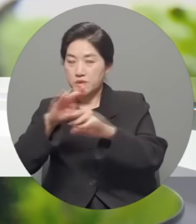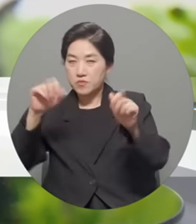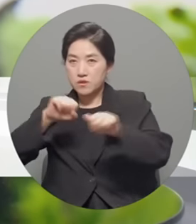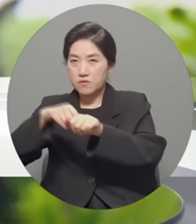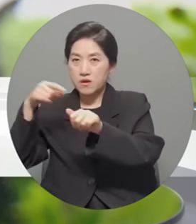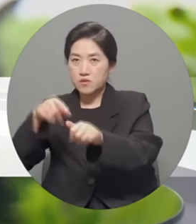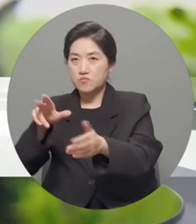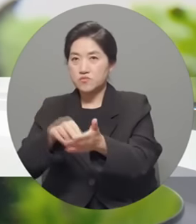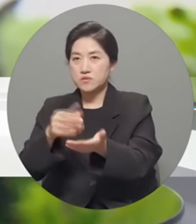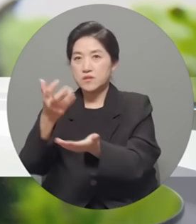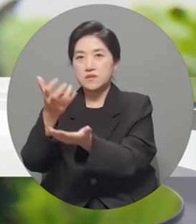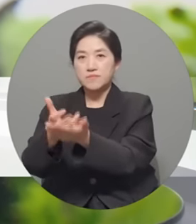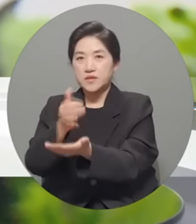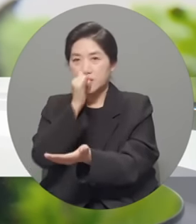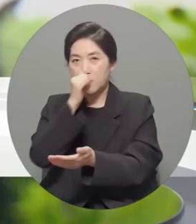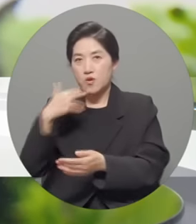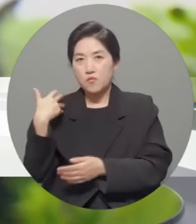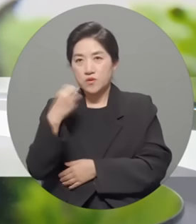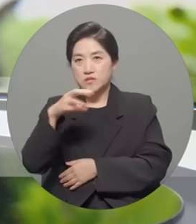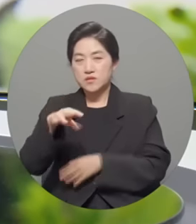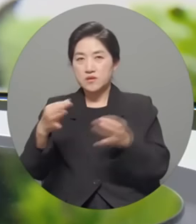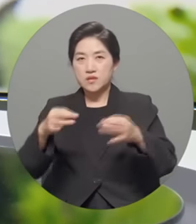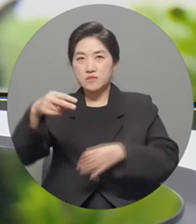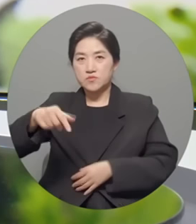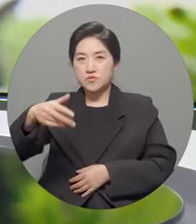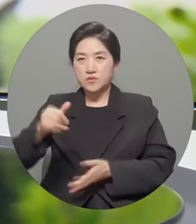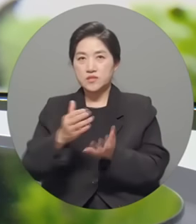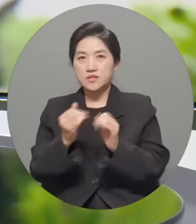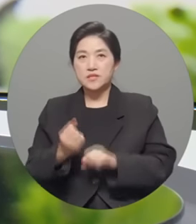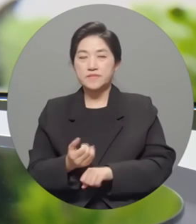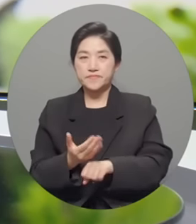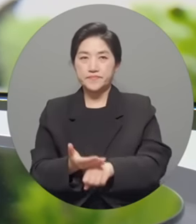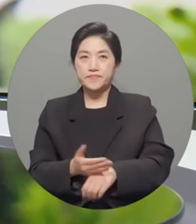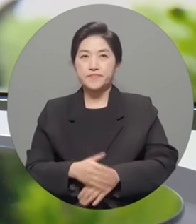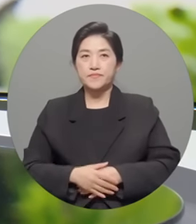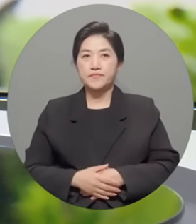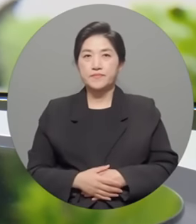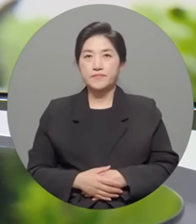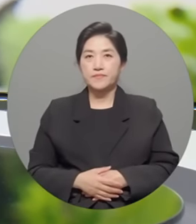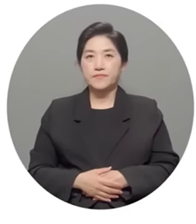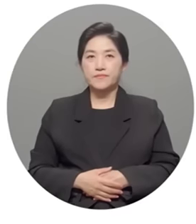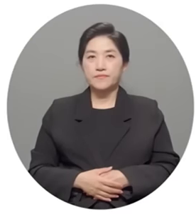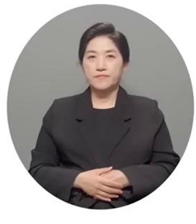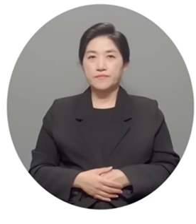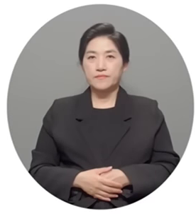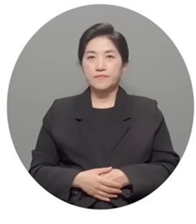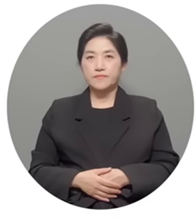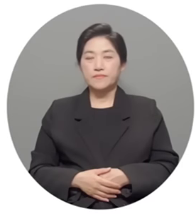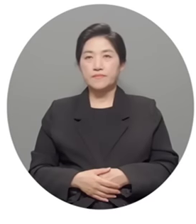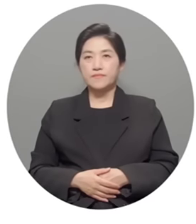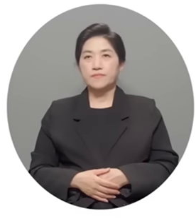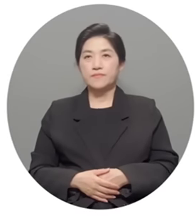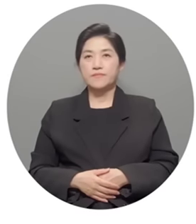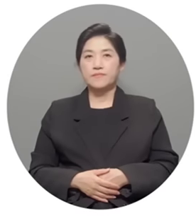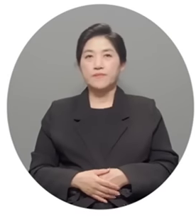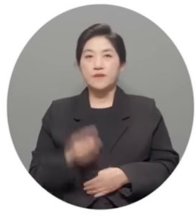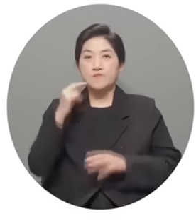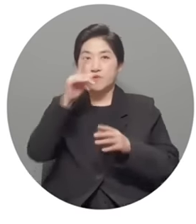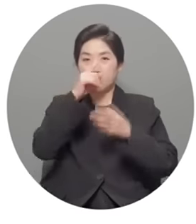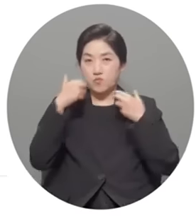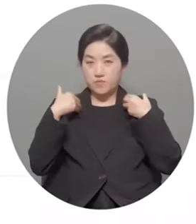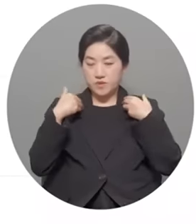사실도 보고서에 담았습니다. 워싱턴에서 김수진 특파원이 전하겠습니다. 미국